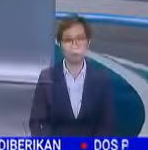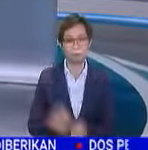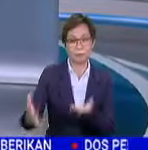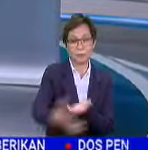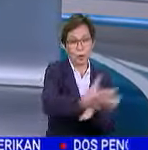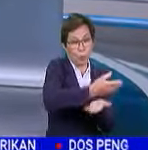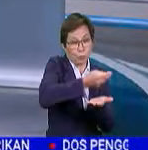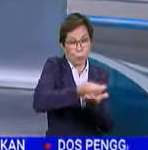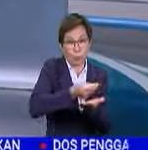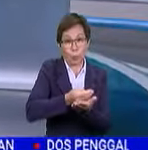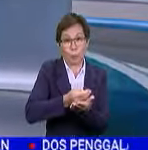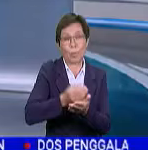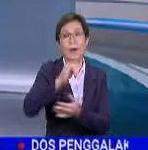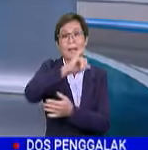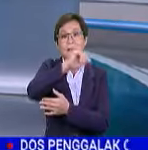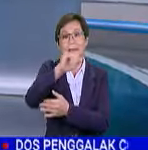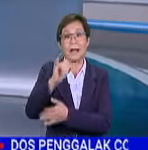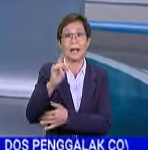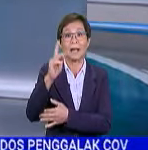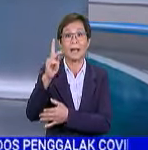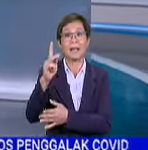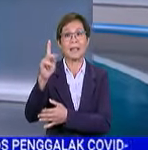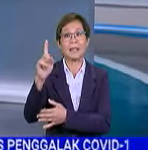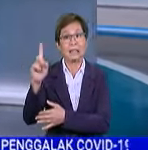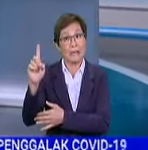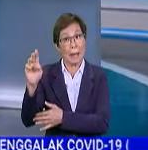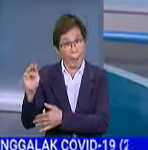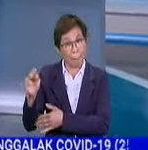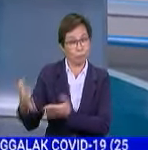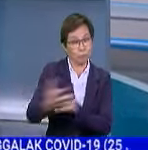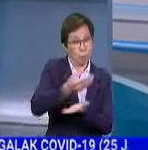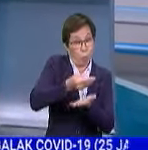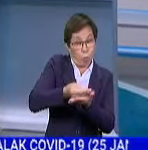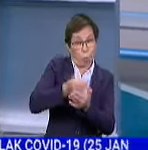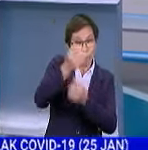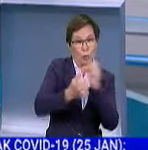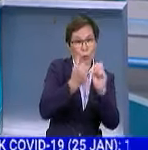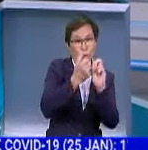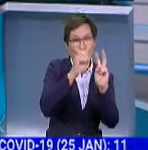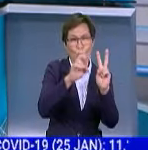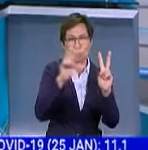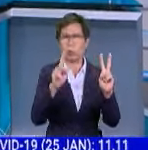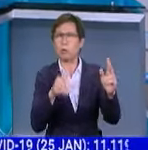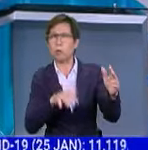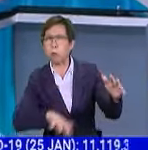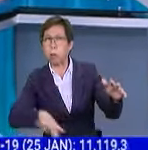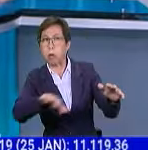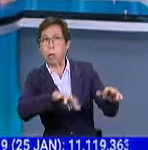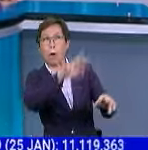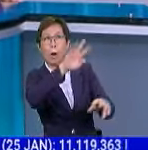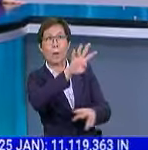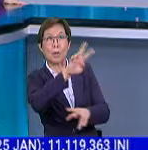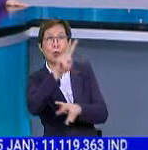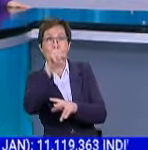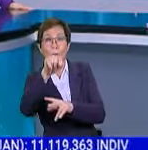Kutipan hasil Jabatan Kastam Diraja Malaysia JKDM bagi 2021 mencecah